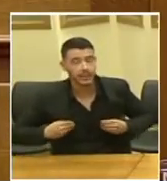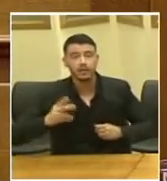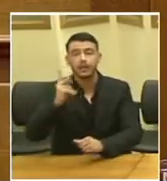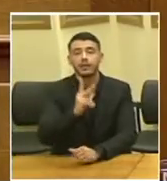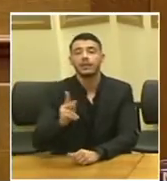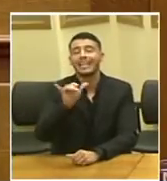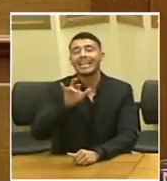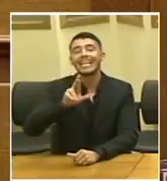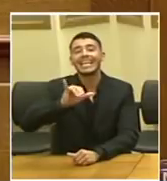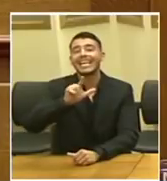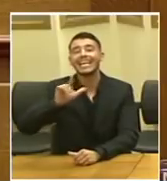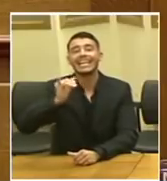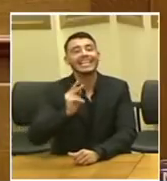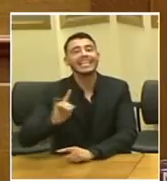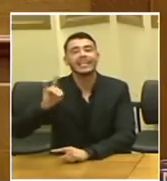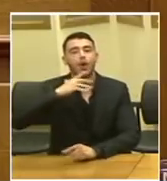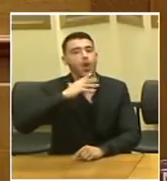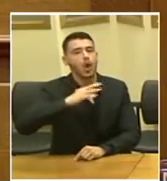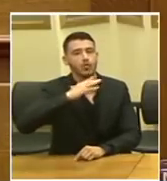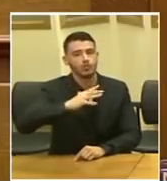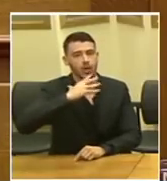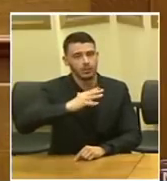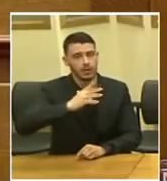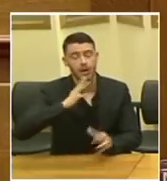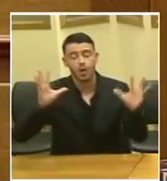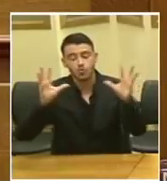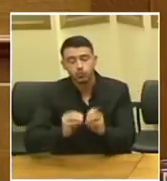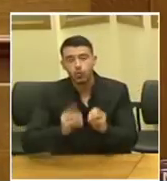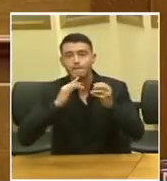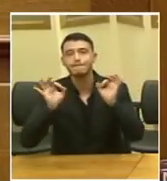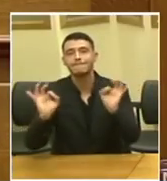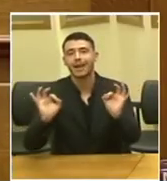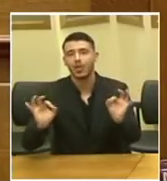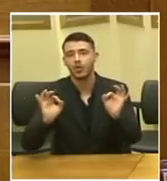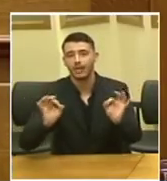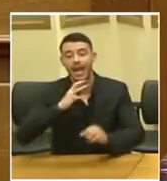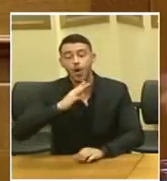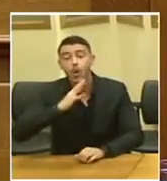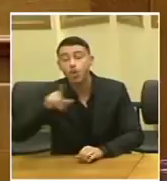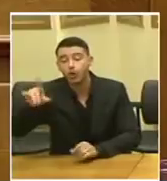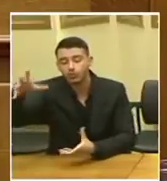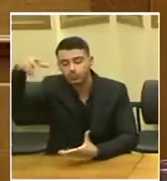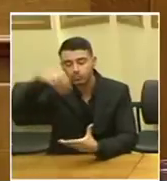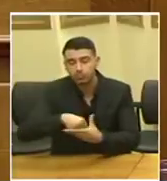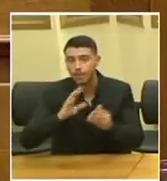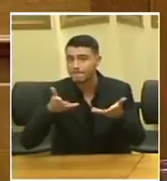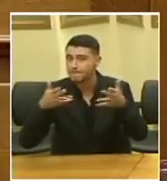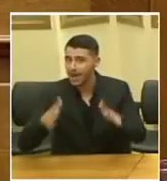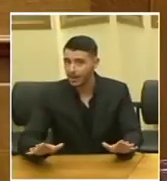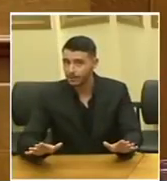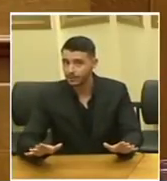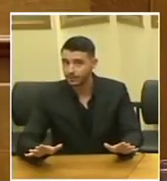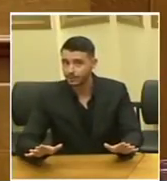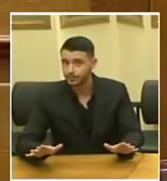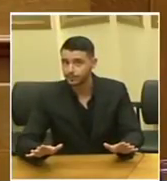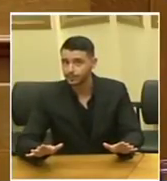στην εσωτερική απόφαση της Μακεδονίας και ταυτόχρονα αυτό που δεν έχει υποθεί δημοσίως